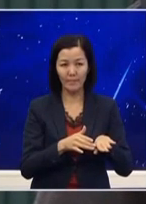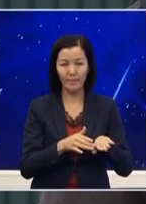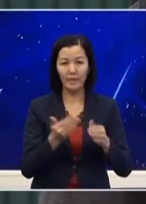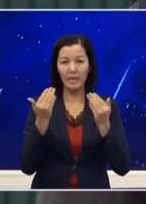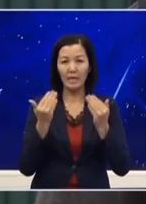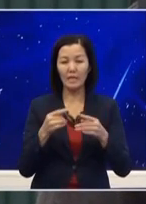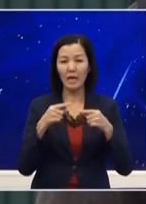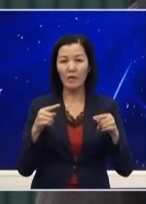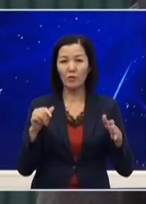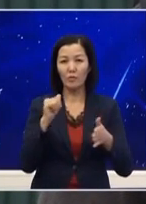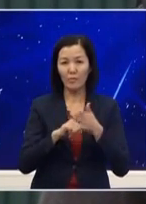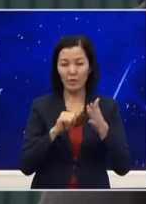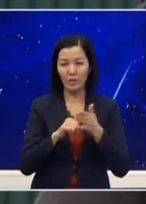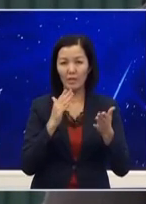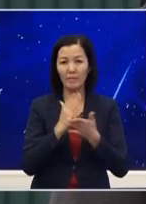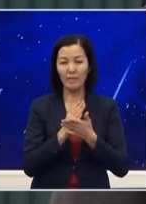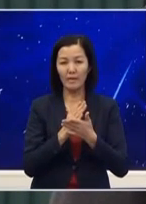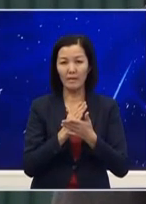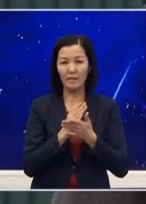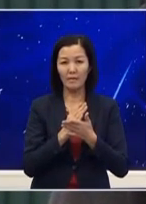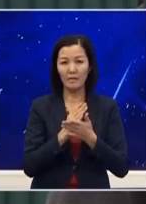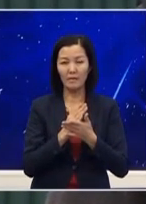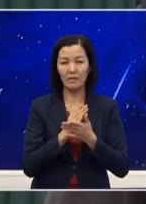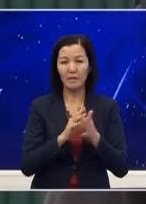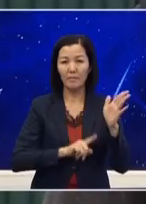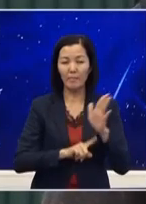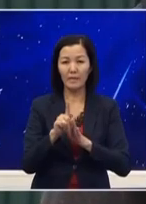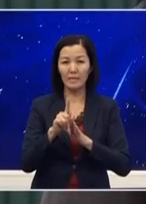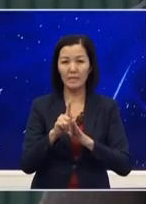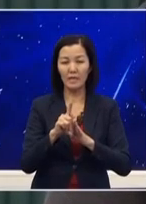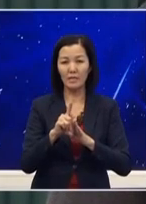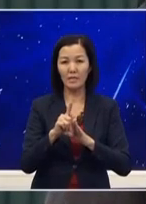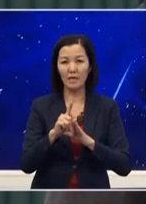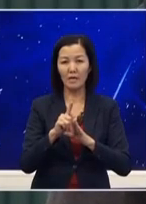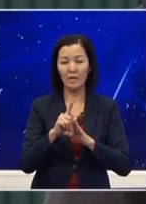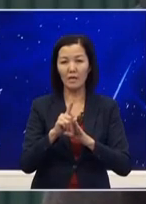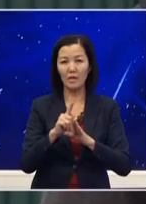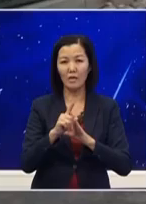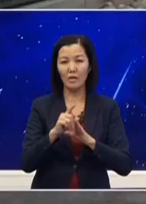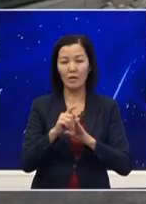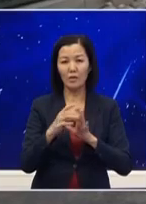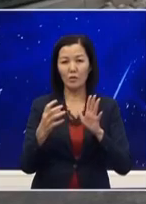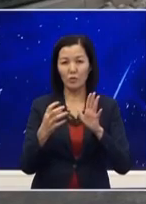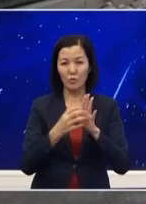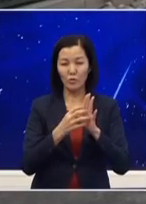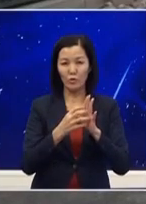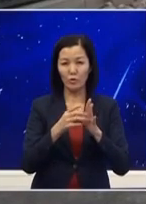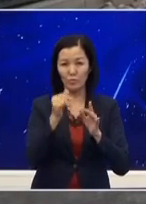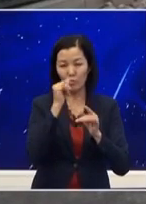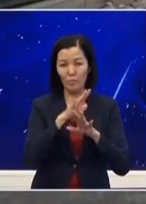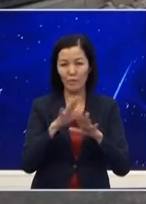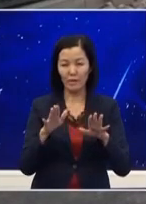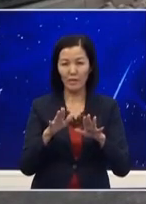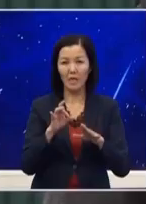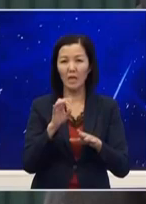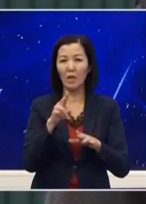Енді әртүрлі себептерді айтады. Басында айтқандары счетчик болмады деді. Ол счетчик табылды, одан редуктор болмай шықты жәшіктің ішіндегі.